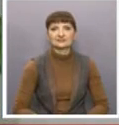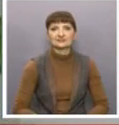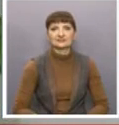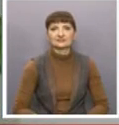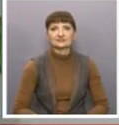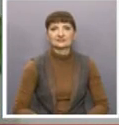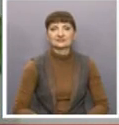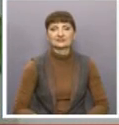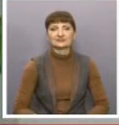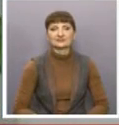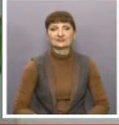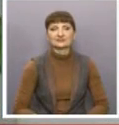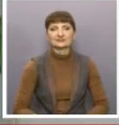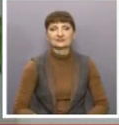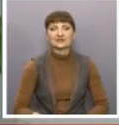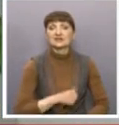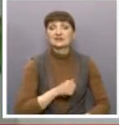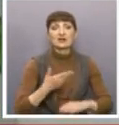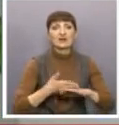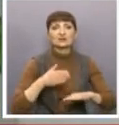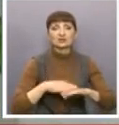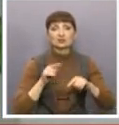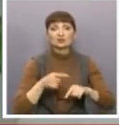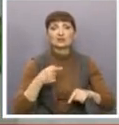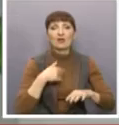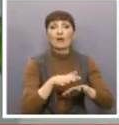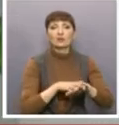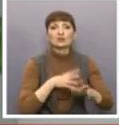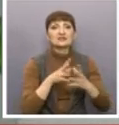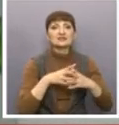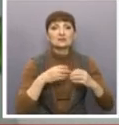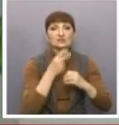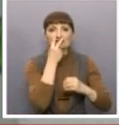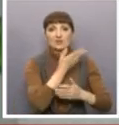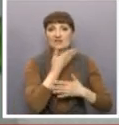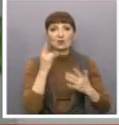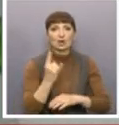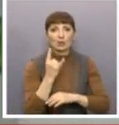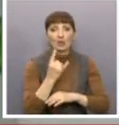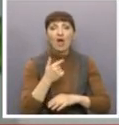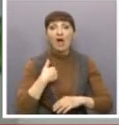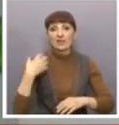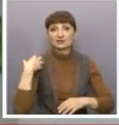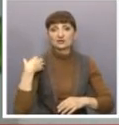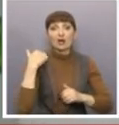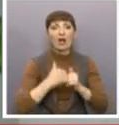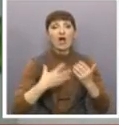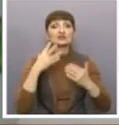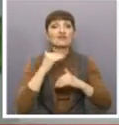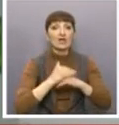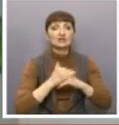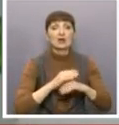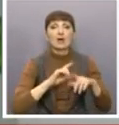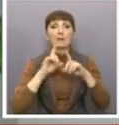слышат пугайте адресу семена самое тяжелое то что я подолгу не вижу своего ребенка а вот наш босс каждый вечер проводит